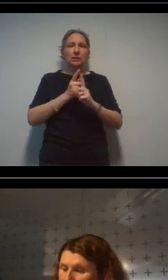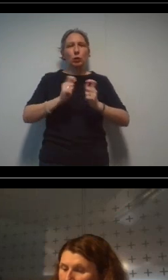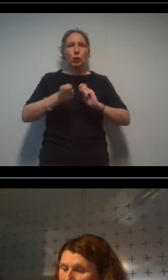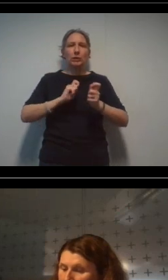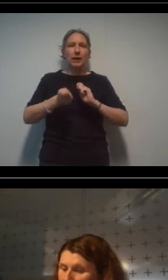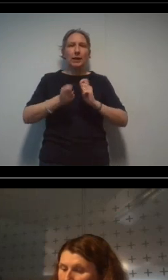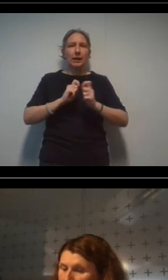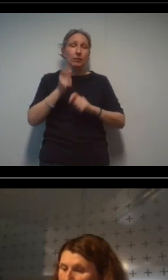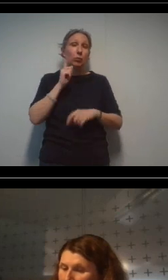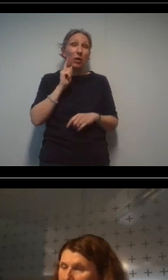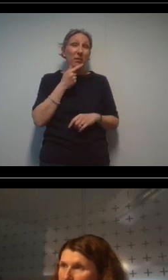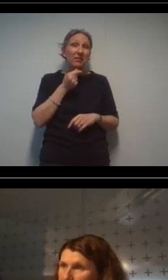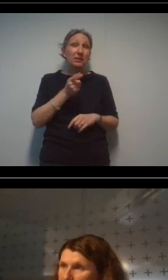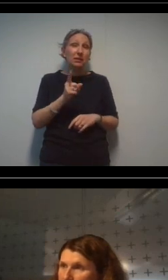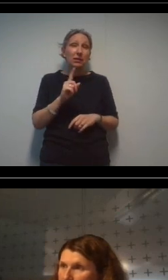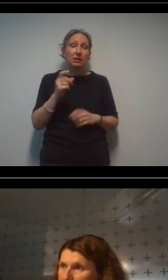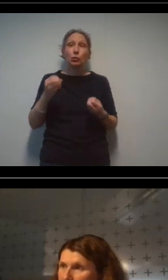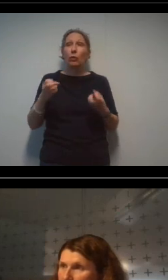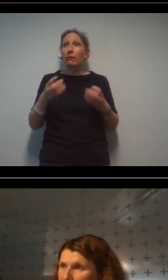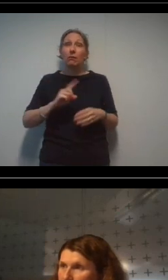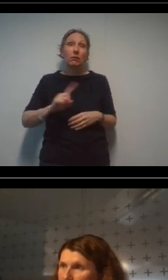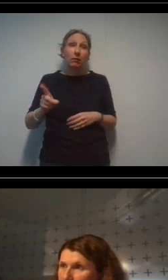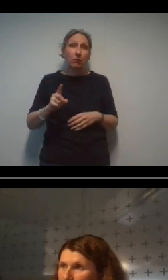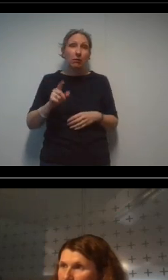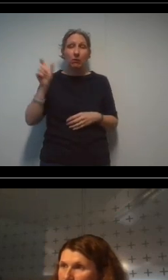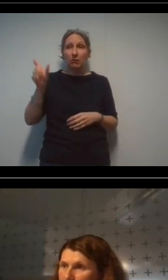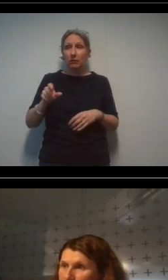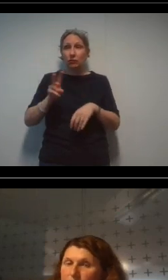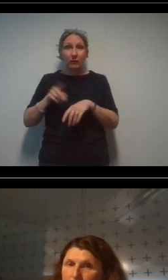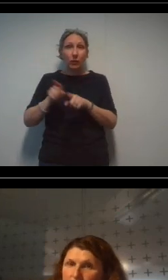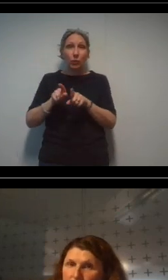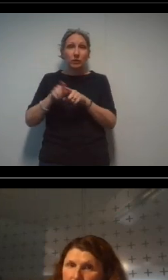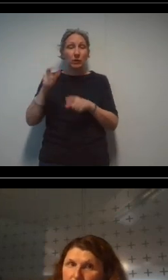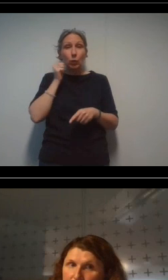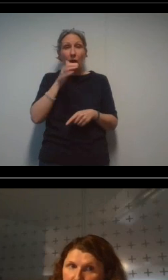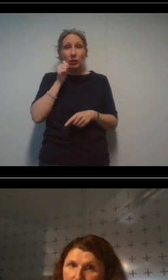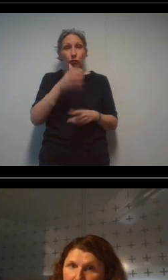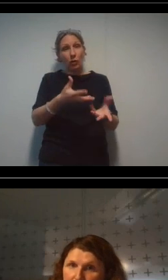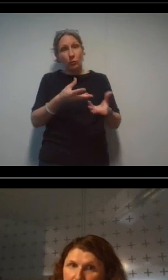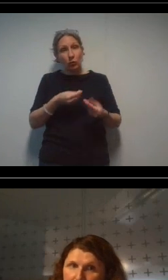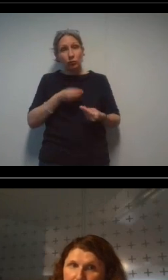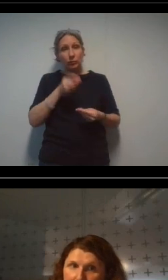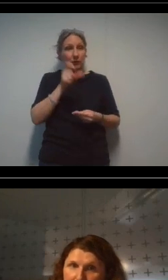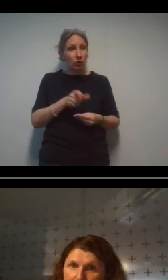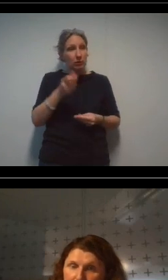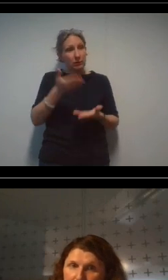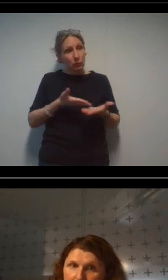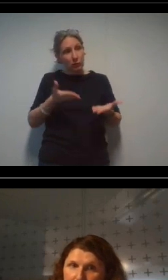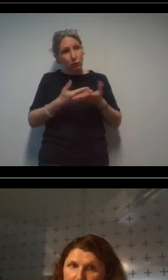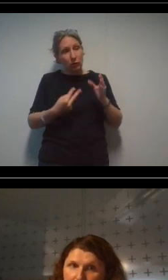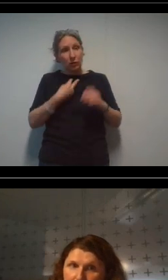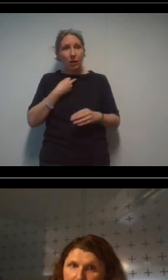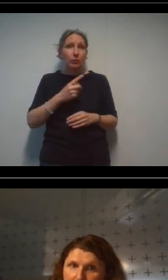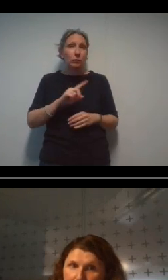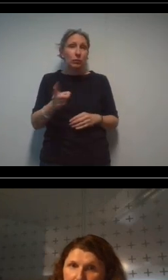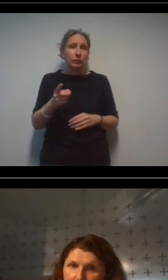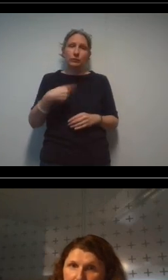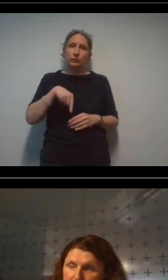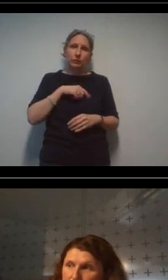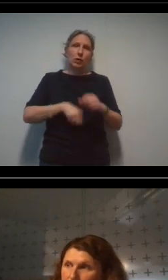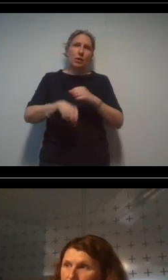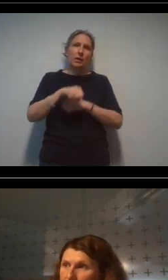souvent. Les recruteurs non plus ne recrutent pas tous les jours des personnes en situation de handicap. Et donc, on organise des coaching pro,